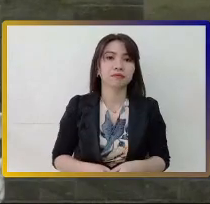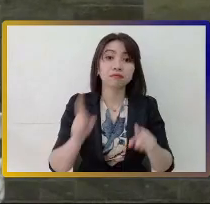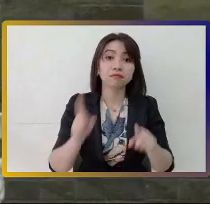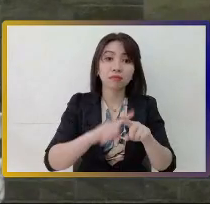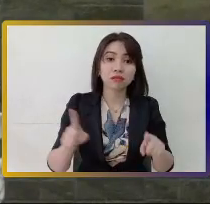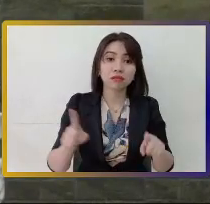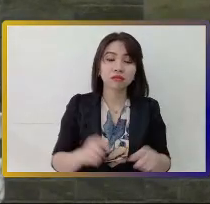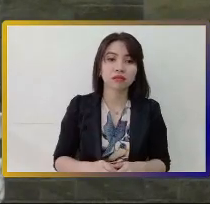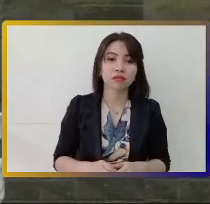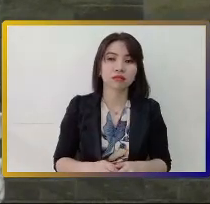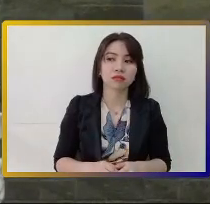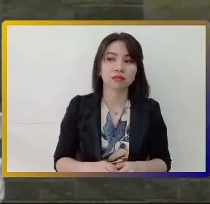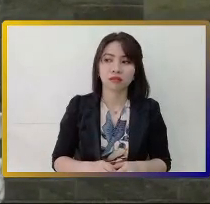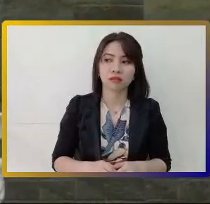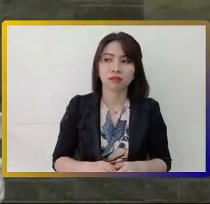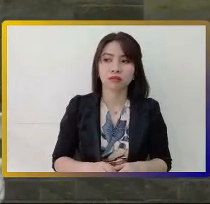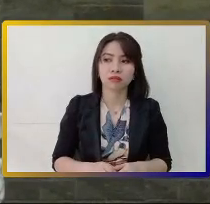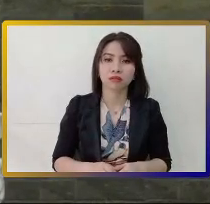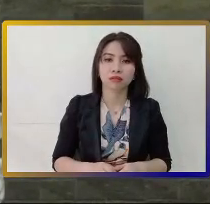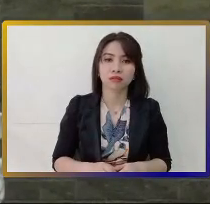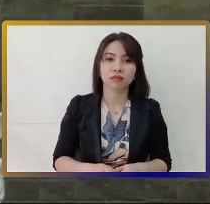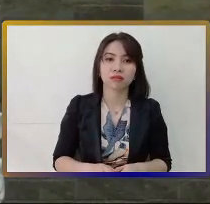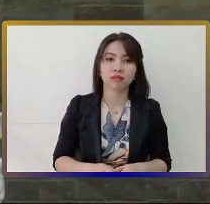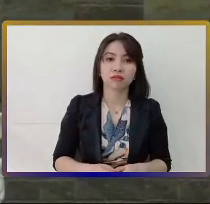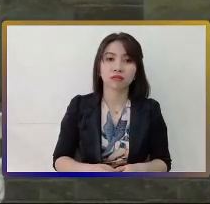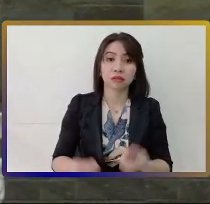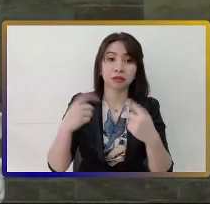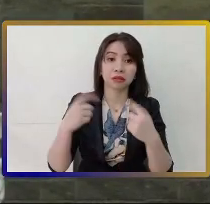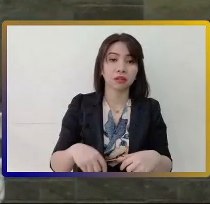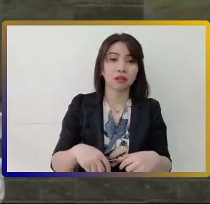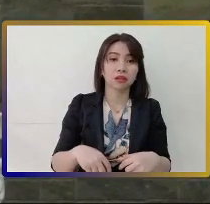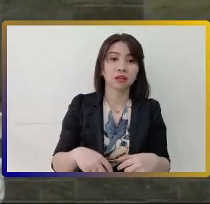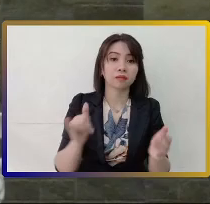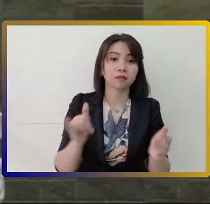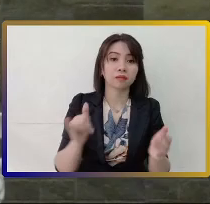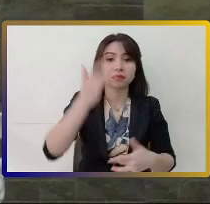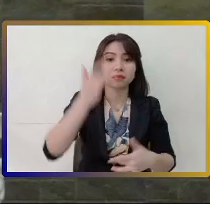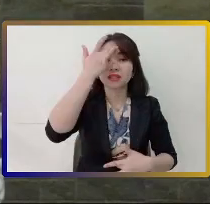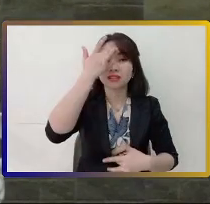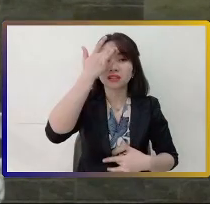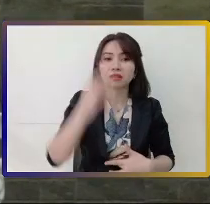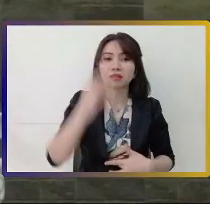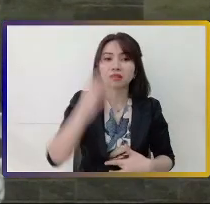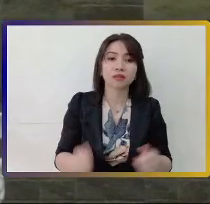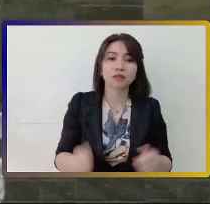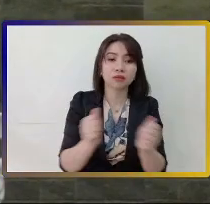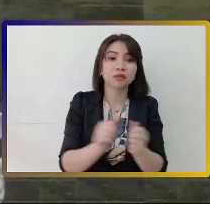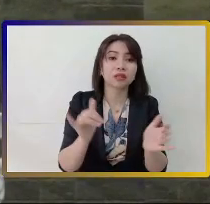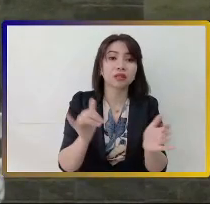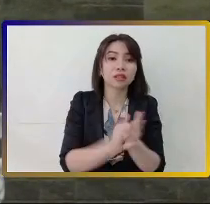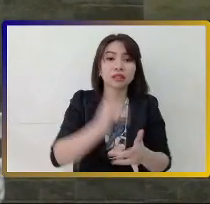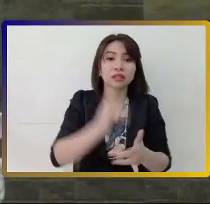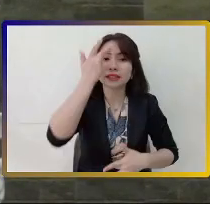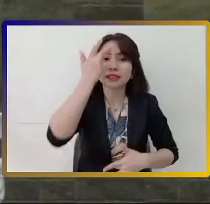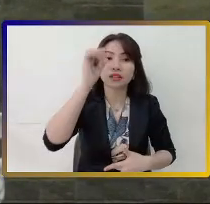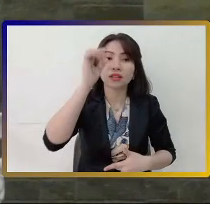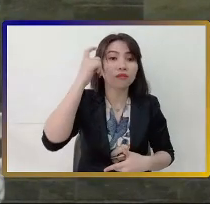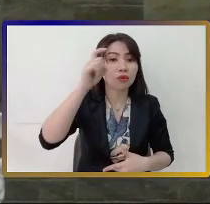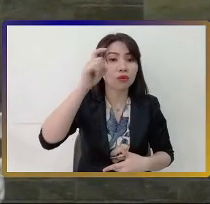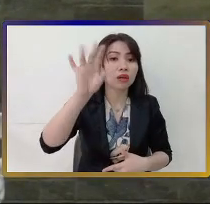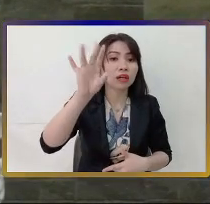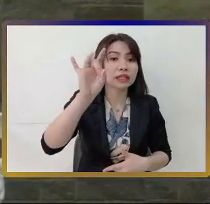naman, mga kapatid, 18 taon, magkasama sila ng espiritu